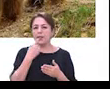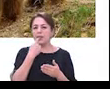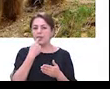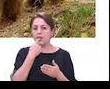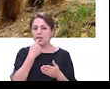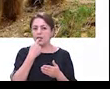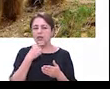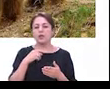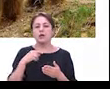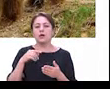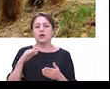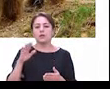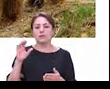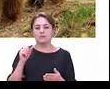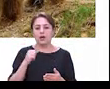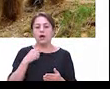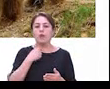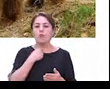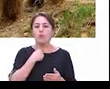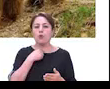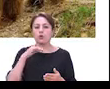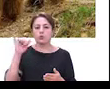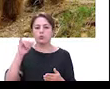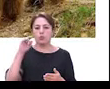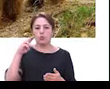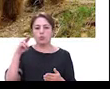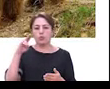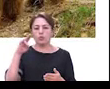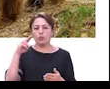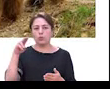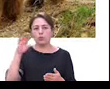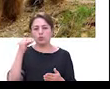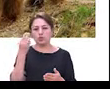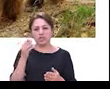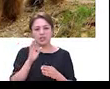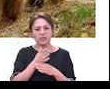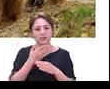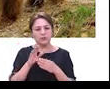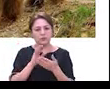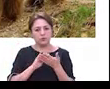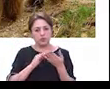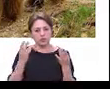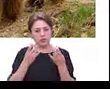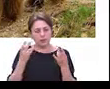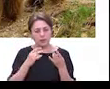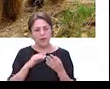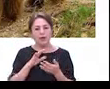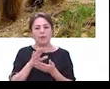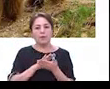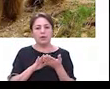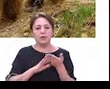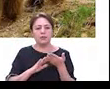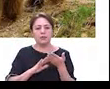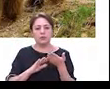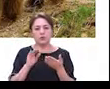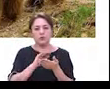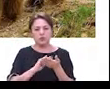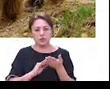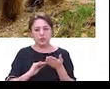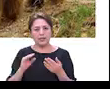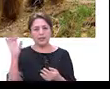til undoshlari va bo'g'iz undoshlariga ajrating. Matndan olgan taassurotingiz